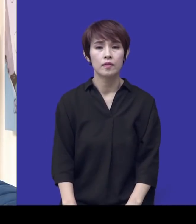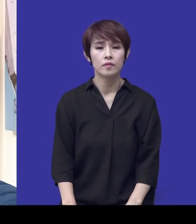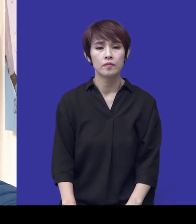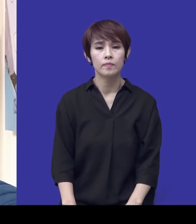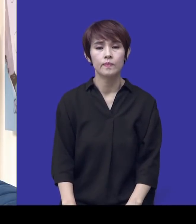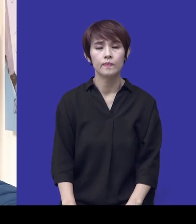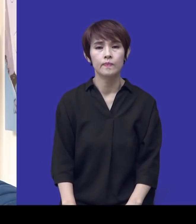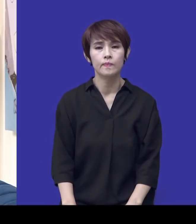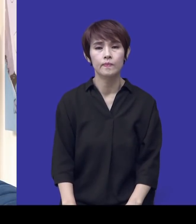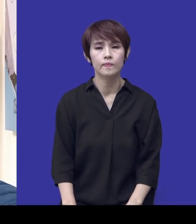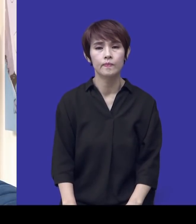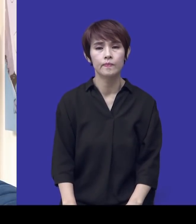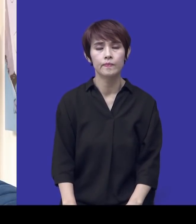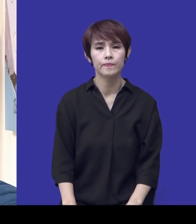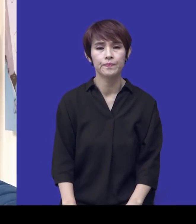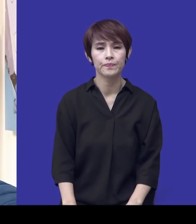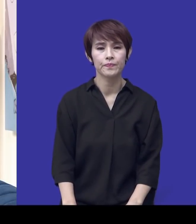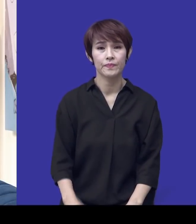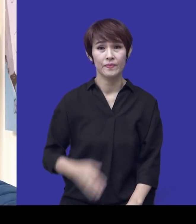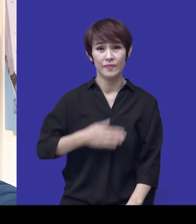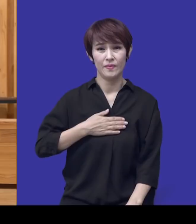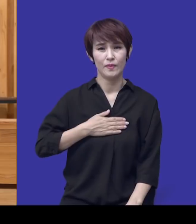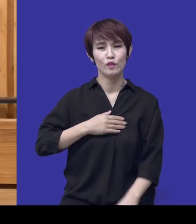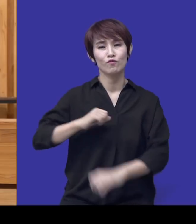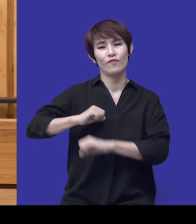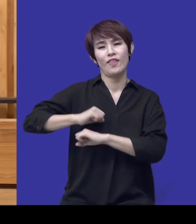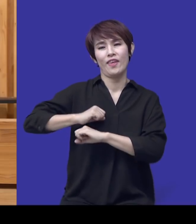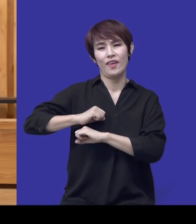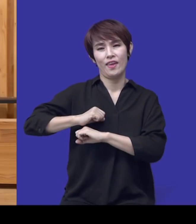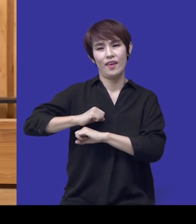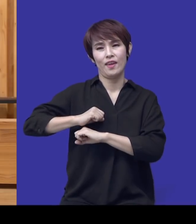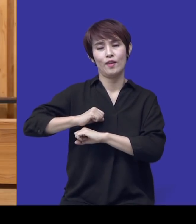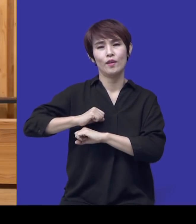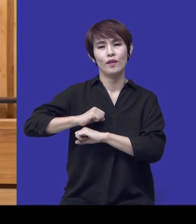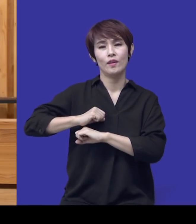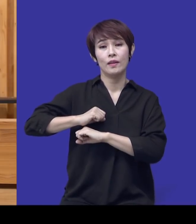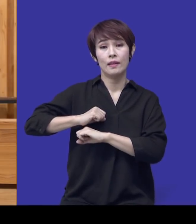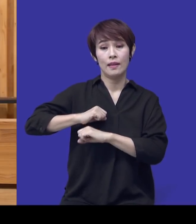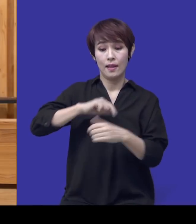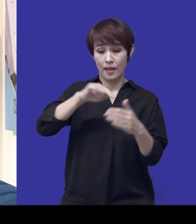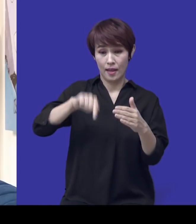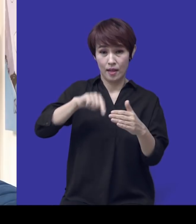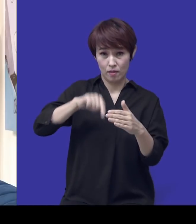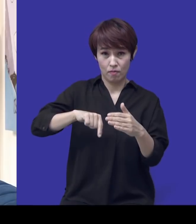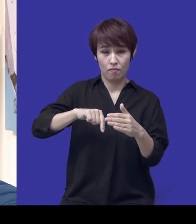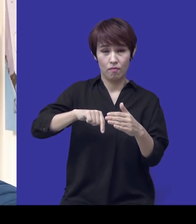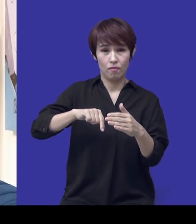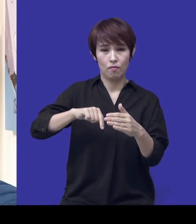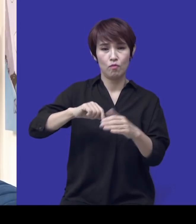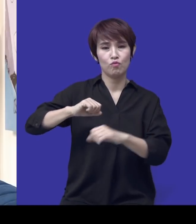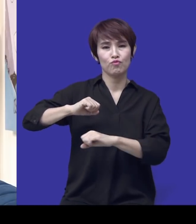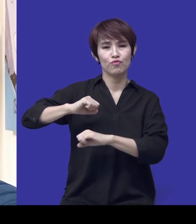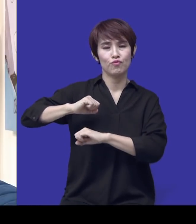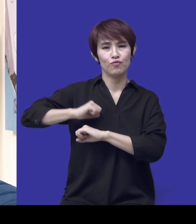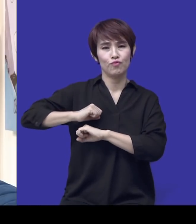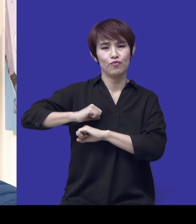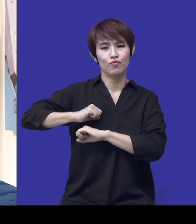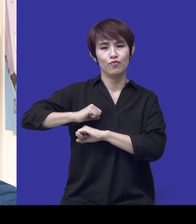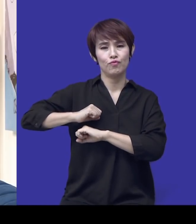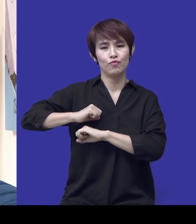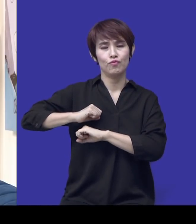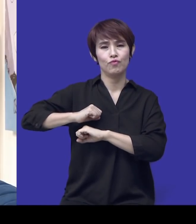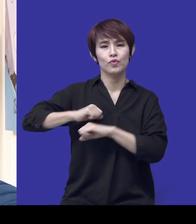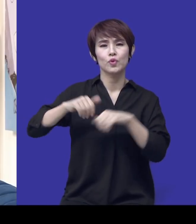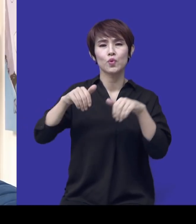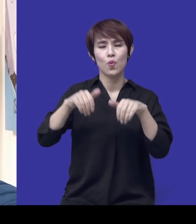저는 일단 군대에서 군종도 할 정도로 네. 군대 가기 전까지는 신앙적으로 굉장히 하나님 앞에